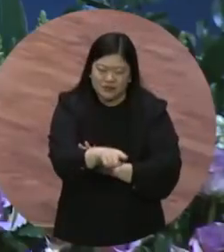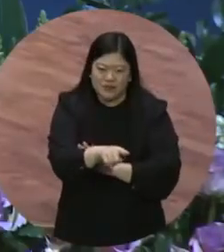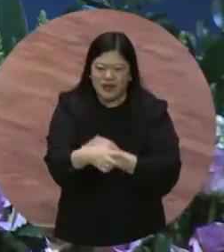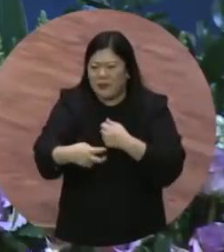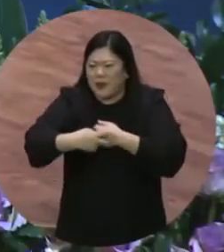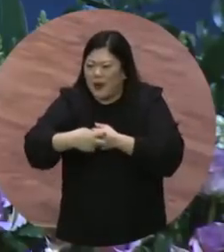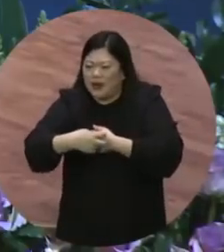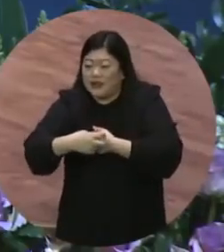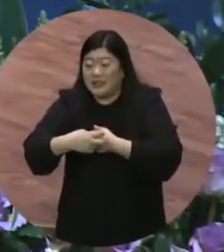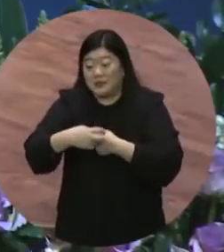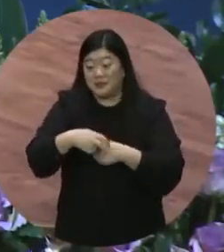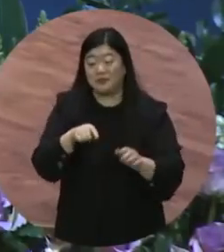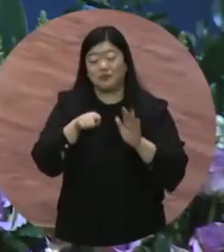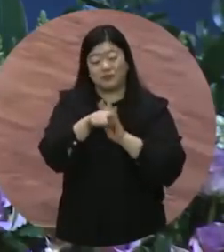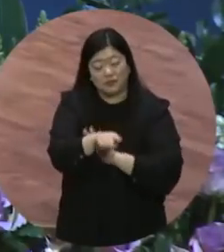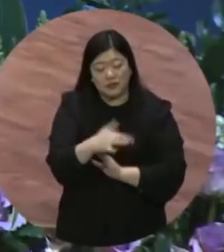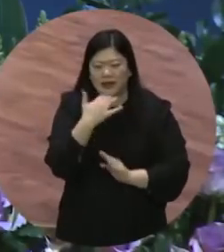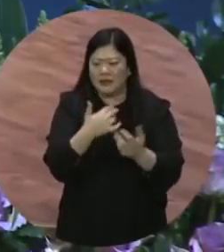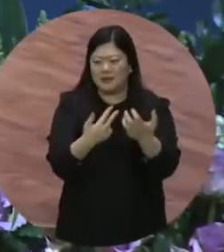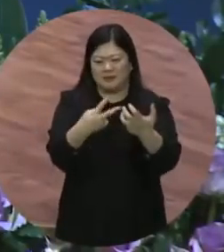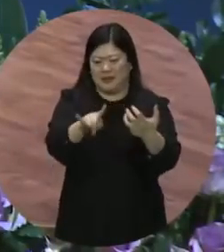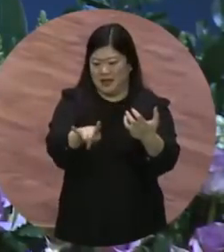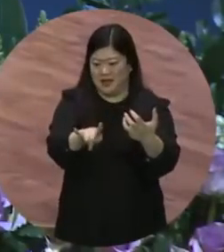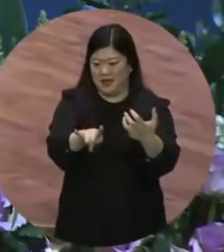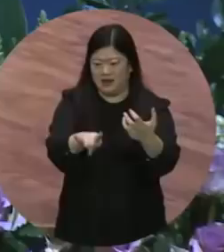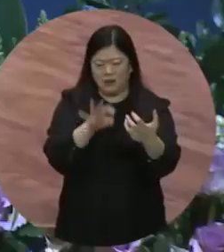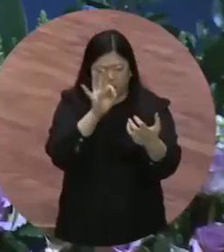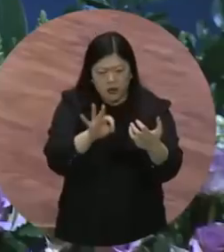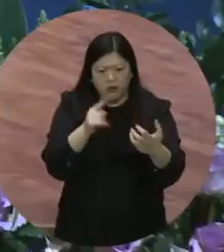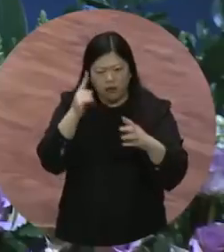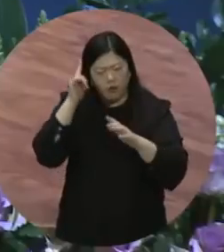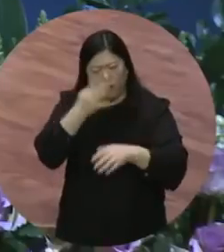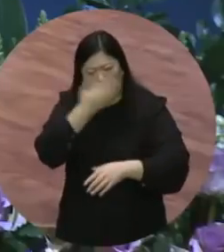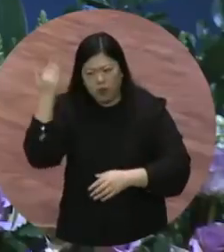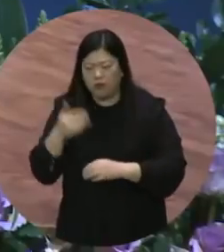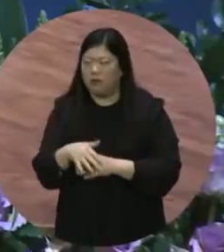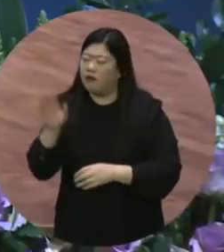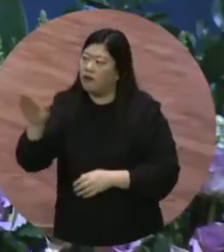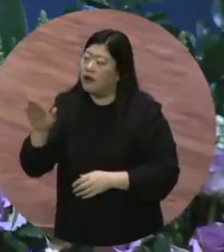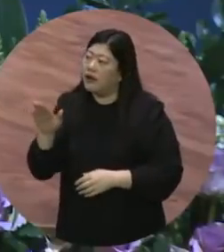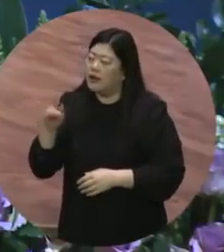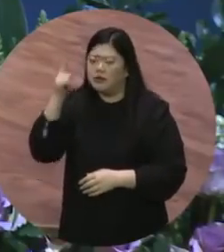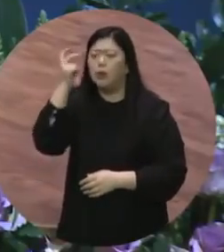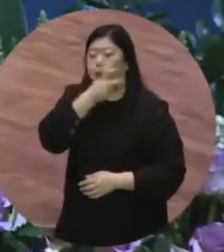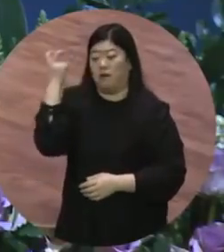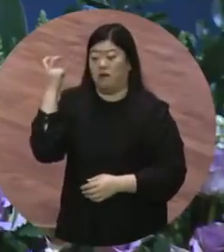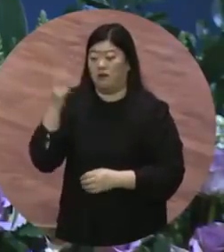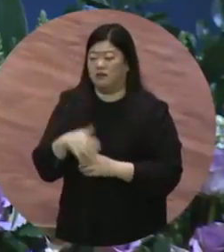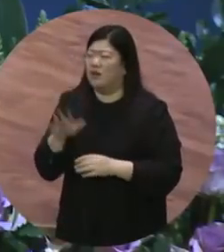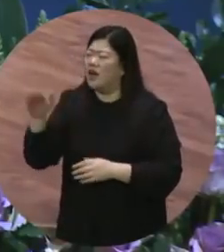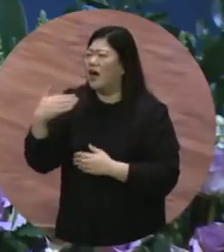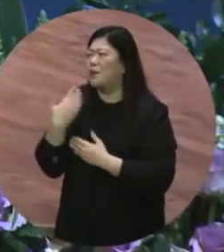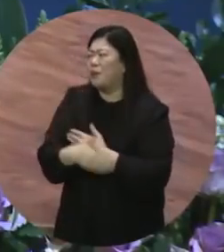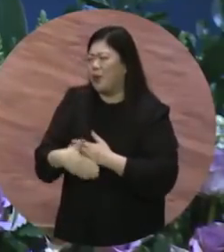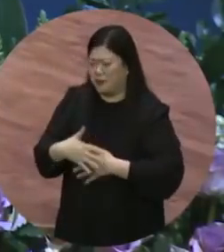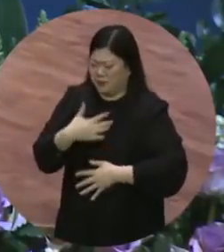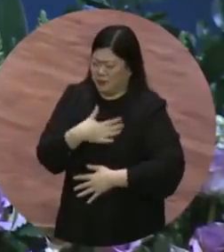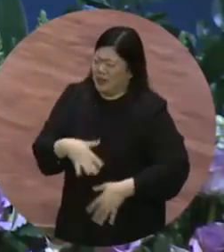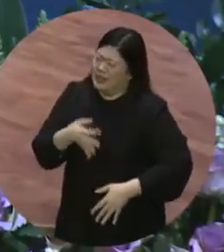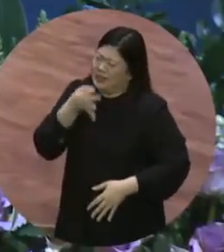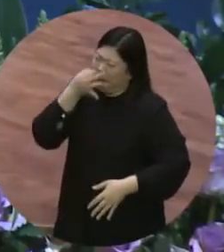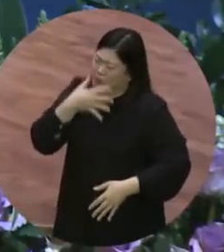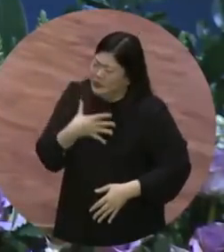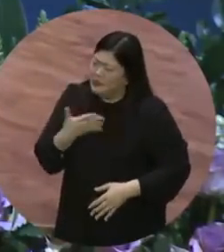굳어져 버린 거예요. 이분이 이런 얘기예요. 목사님, 제 마음은 20대라는 거예요. 근데 몸이 굳어져 있어.